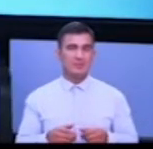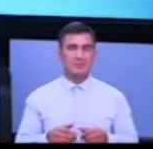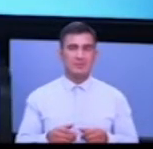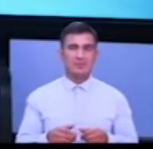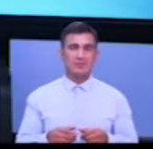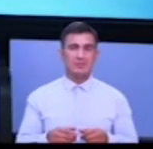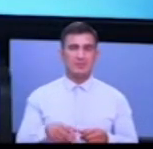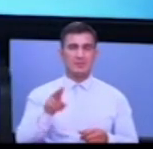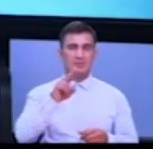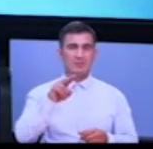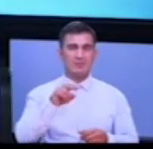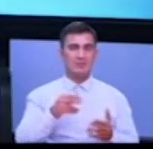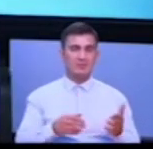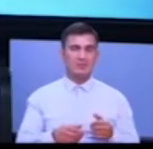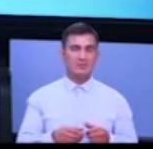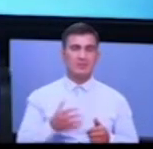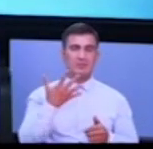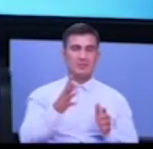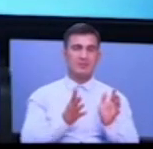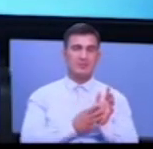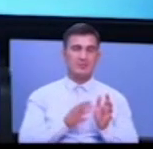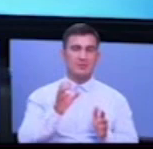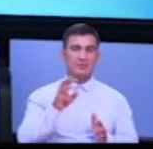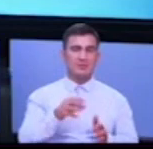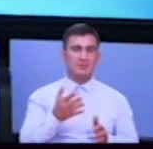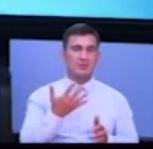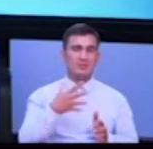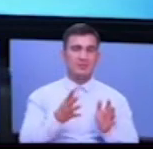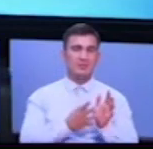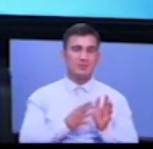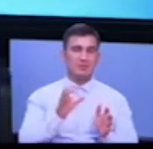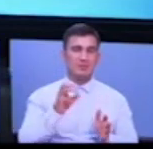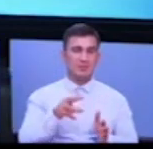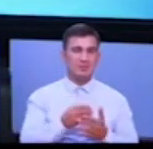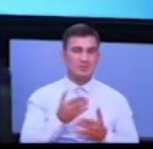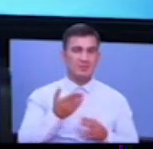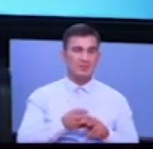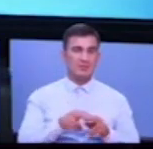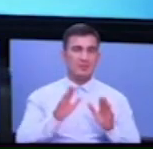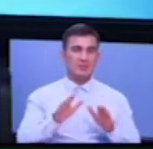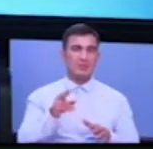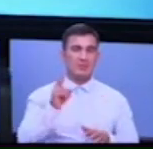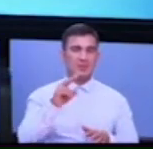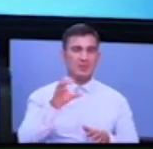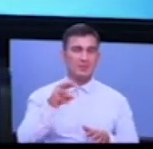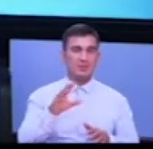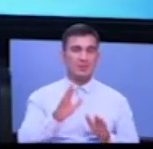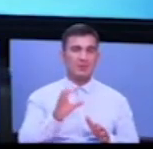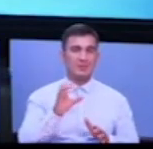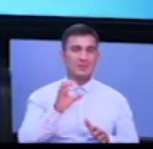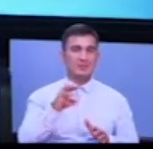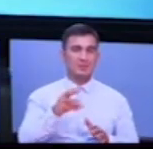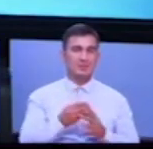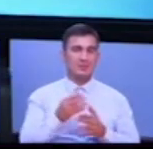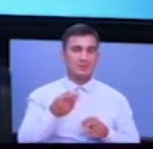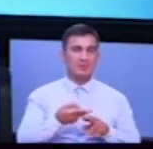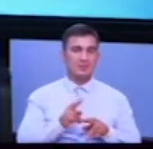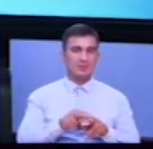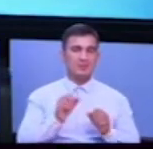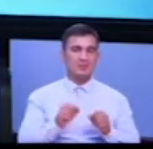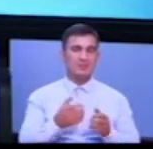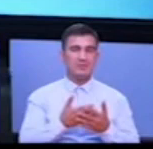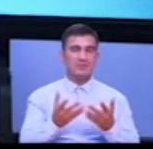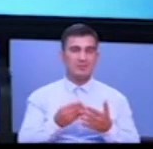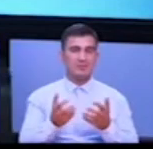keyingisi D 59 santimetr. 59 santimetrni biz faqat desimetr va santimetrlarda ifodalashimiz mumkin, chunki